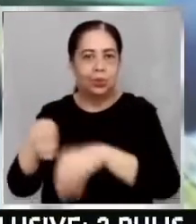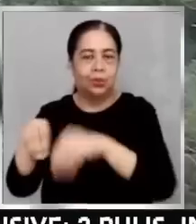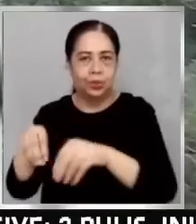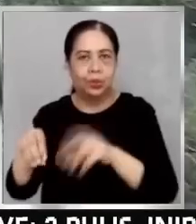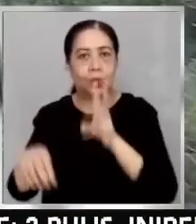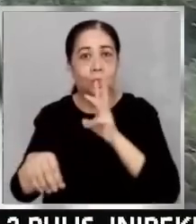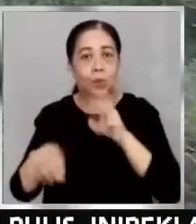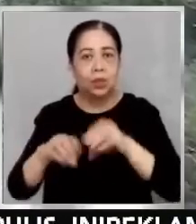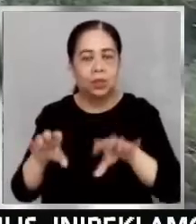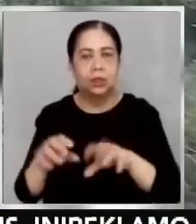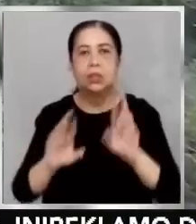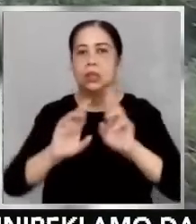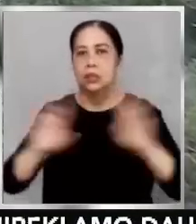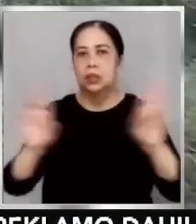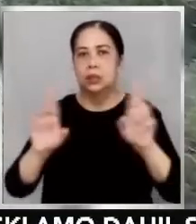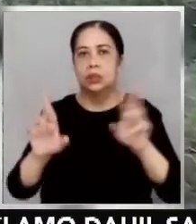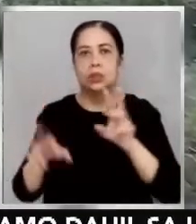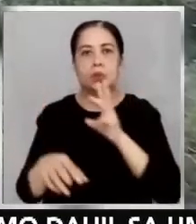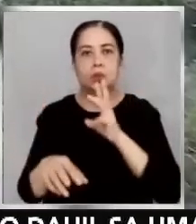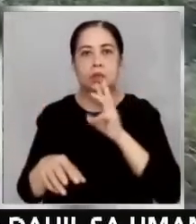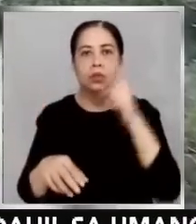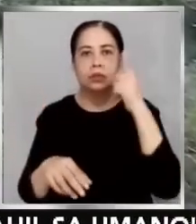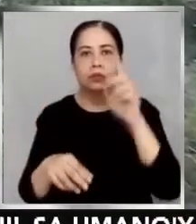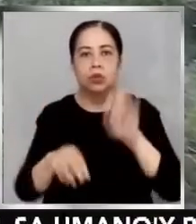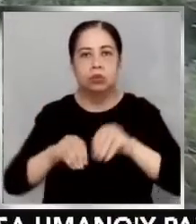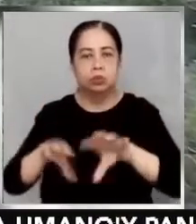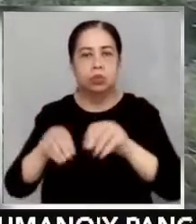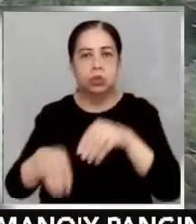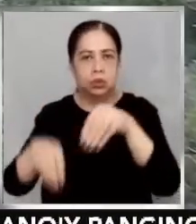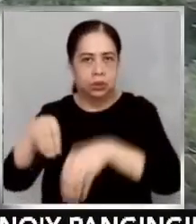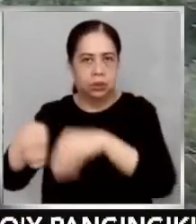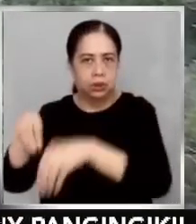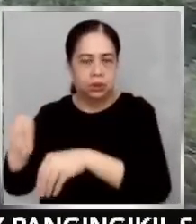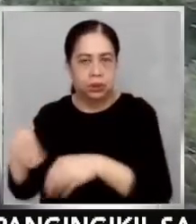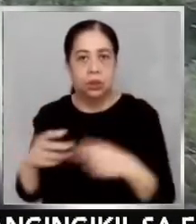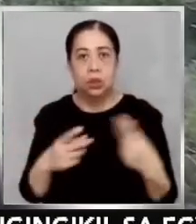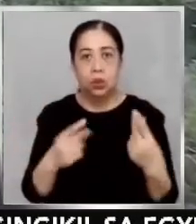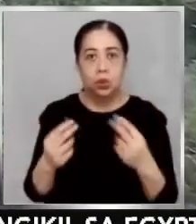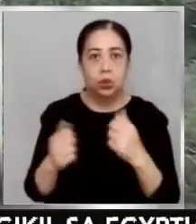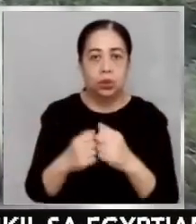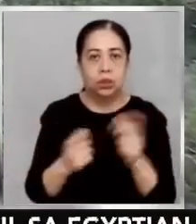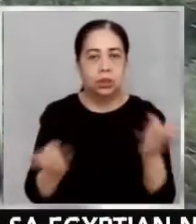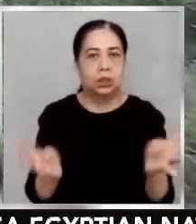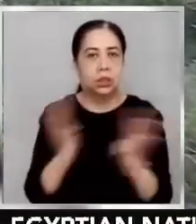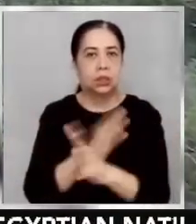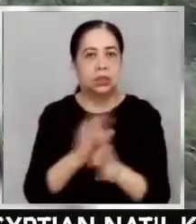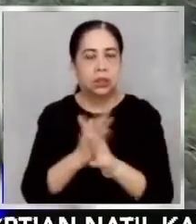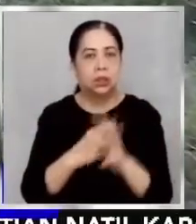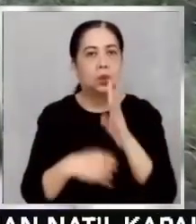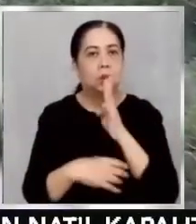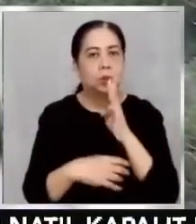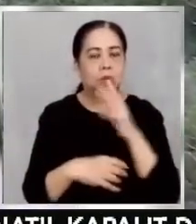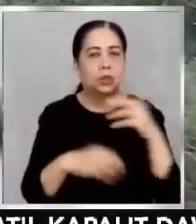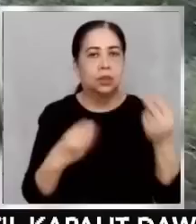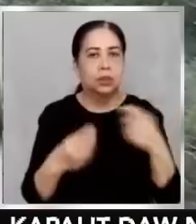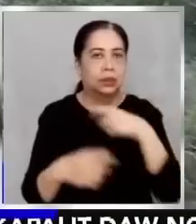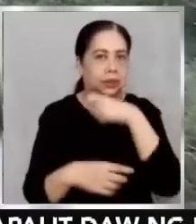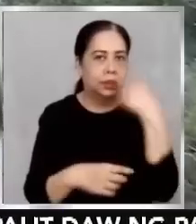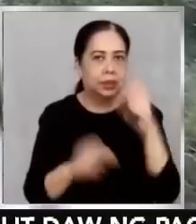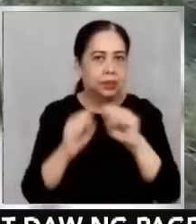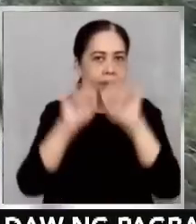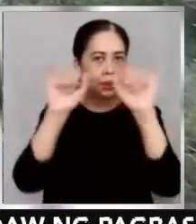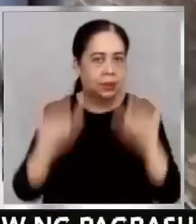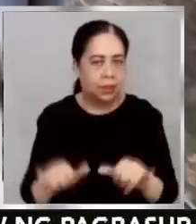kakulangan ng patubig para sa irigasyon. Ipinatutupad na ngayon ang alternate wetting at drying system na makakatipid daw